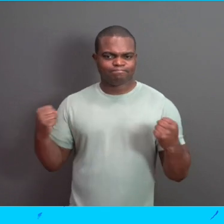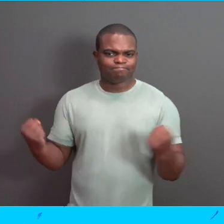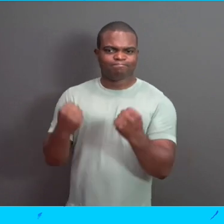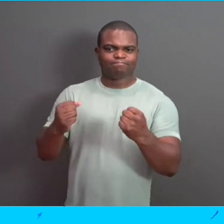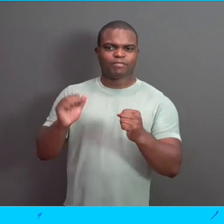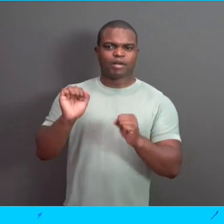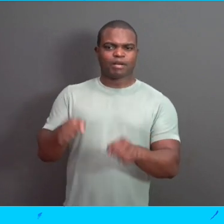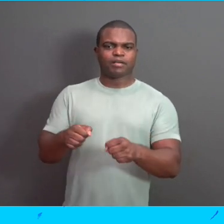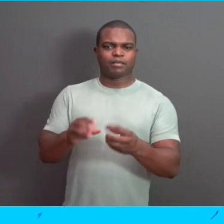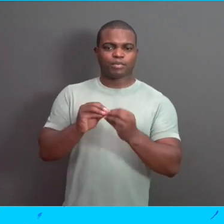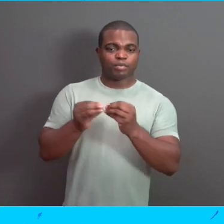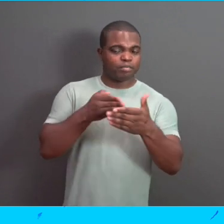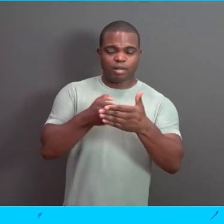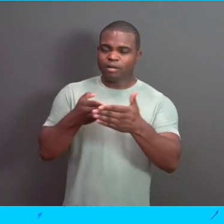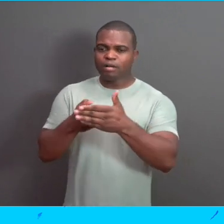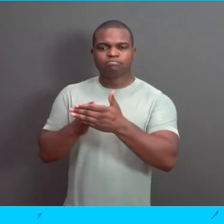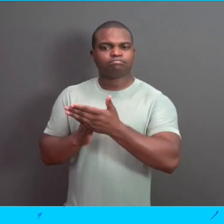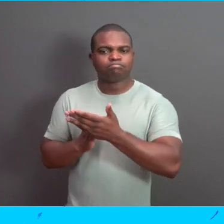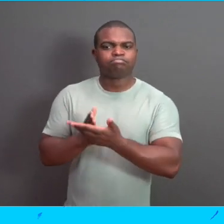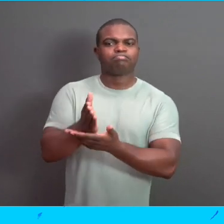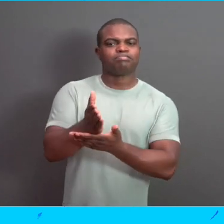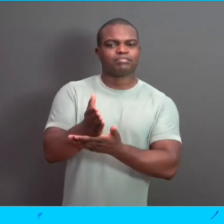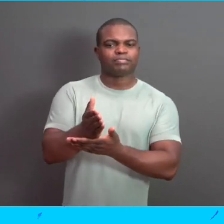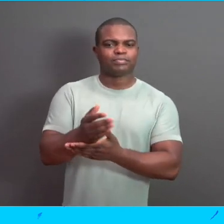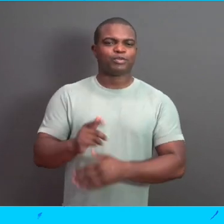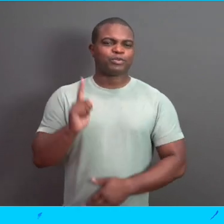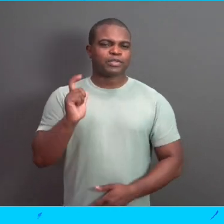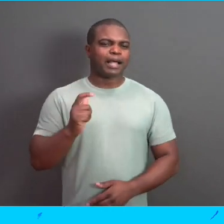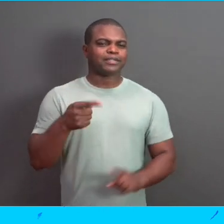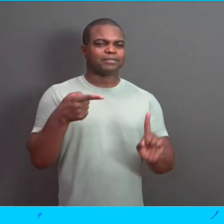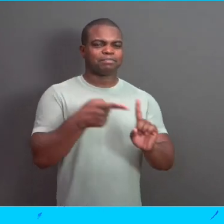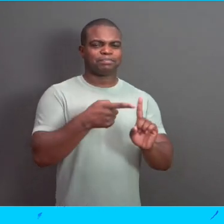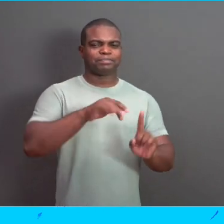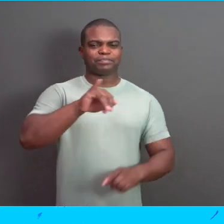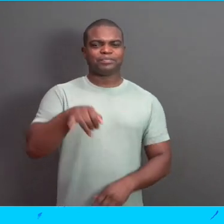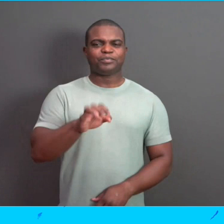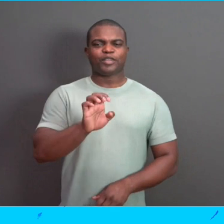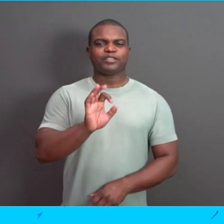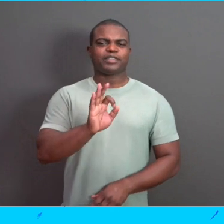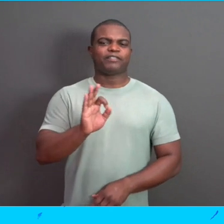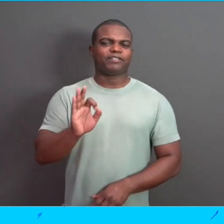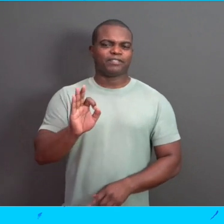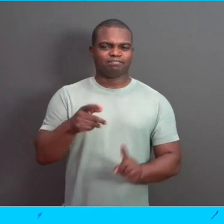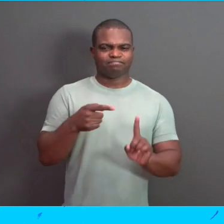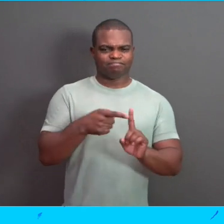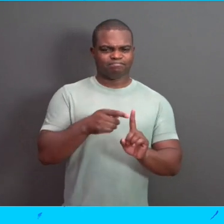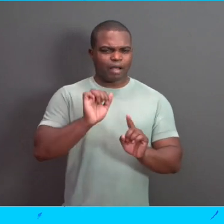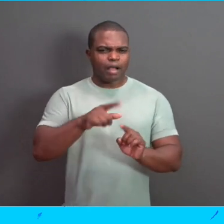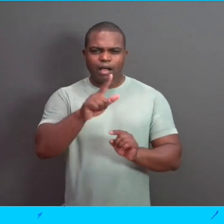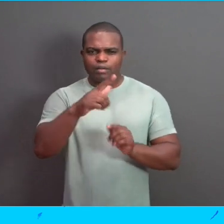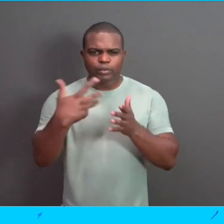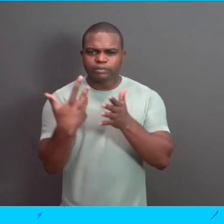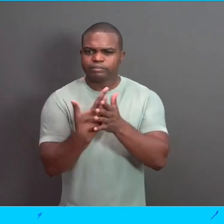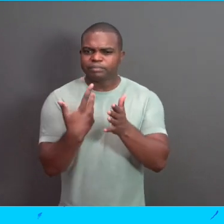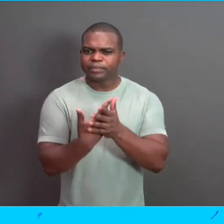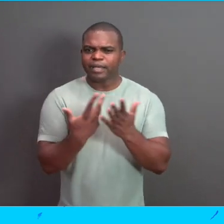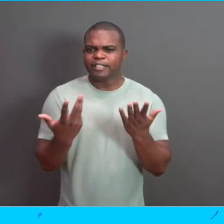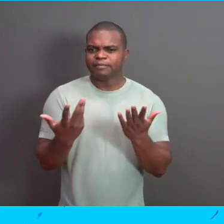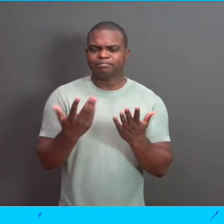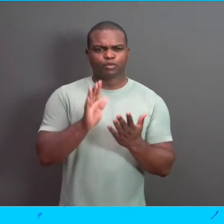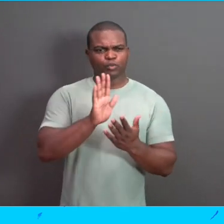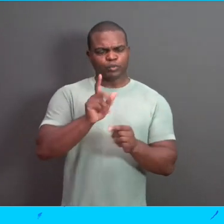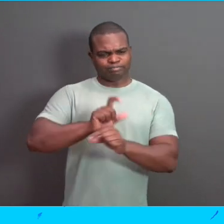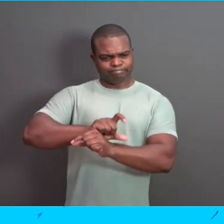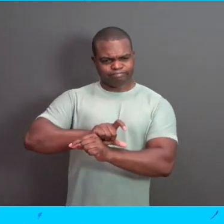avec vous, Jeffrey. Est-ce que vous pouvez nous expliquer qu'est-ce que c'est la résilience et qu'est-ce que ça signifie pour les